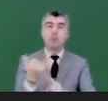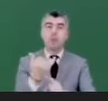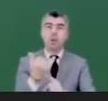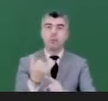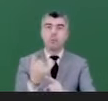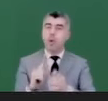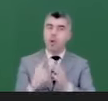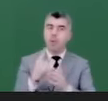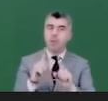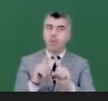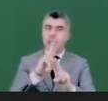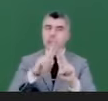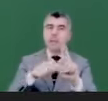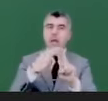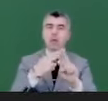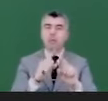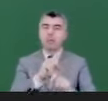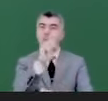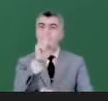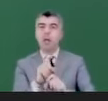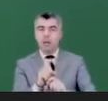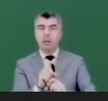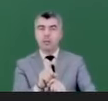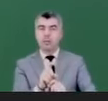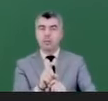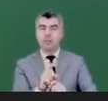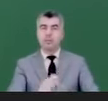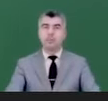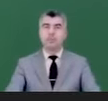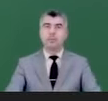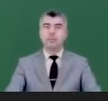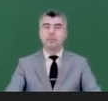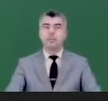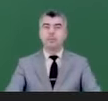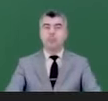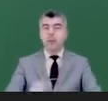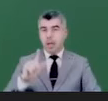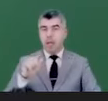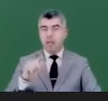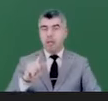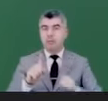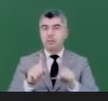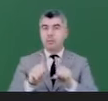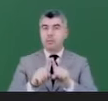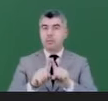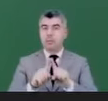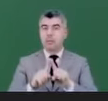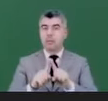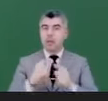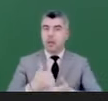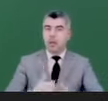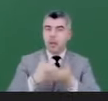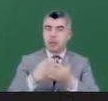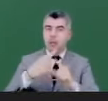اولا على واحد السؤال ديال اننا عننا واحد النسب ديال ديال